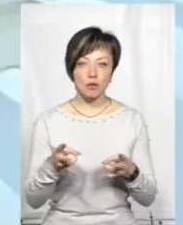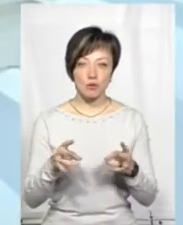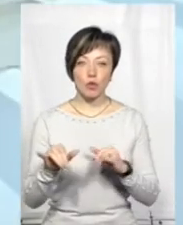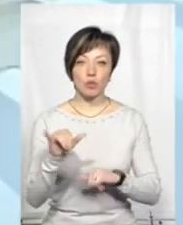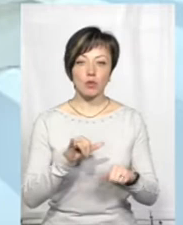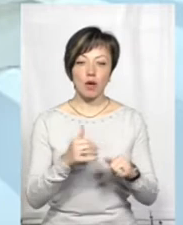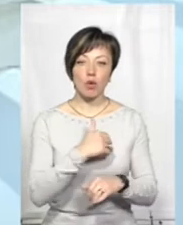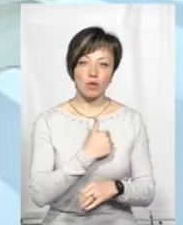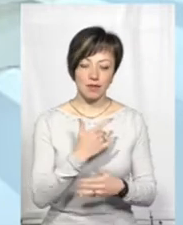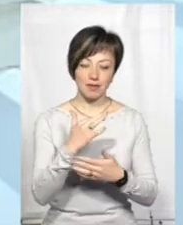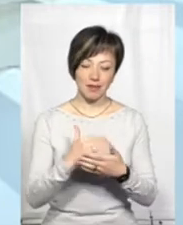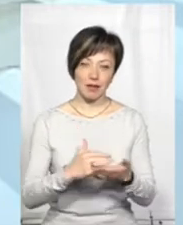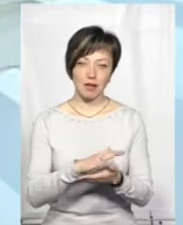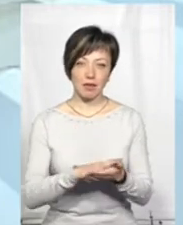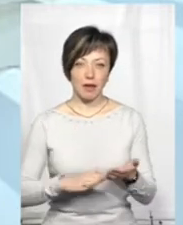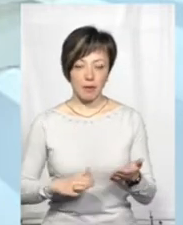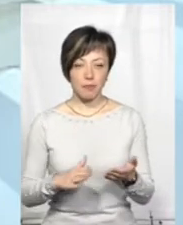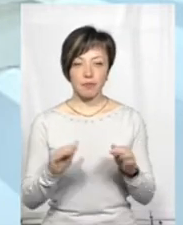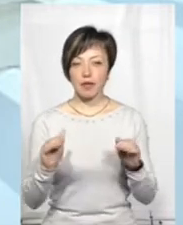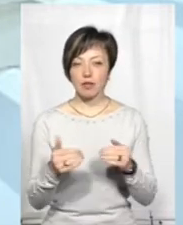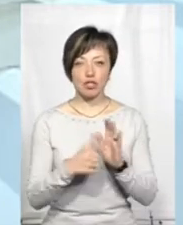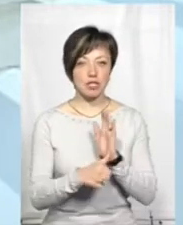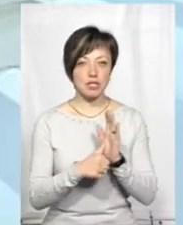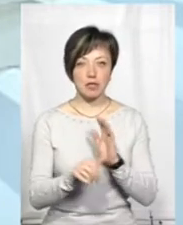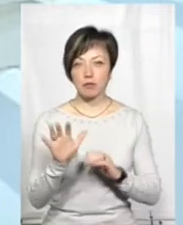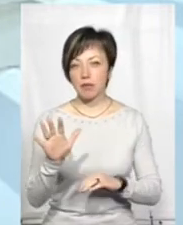чи ви би хотіли і так далі. Скажімо так, як мінімум там